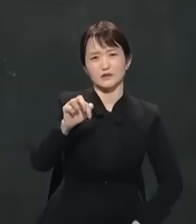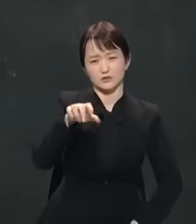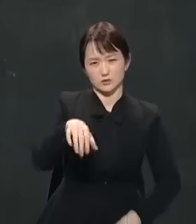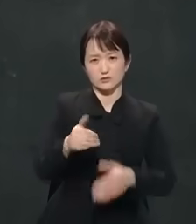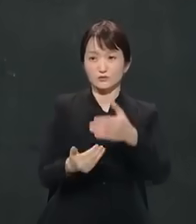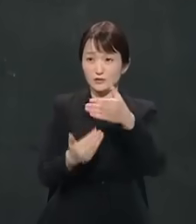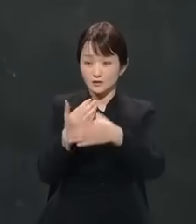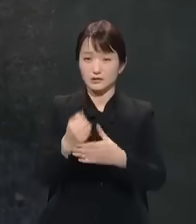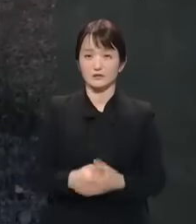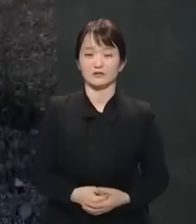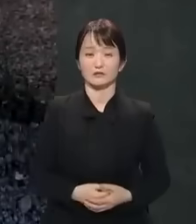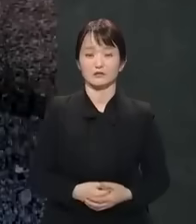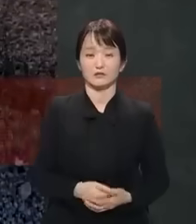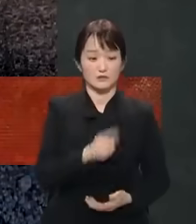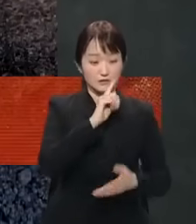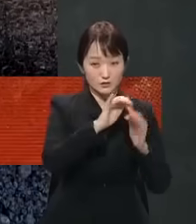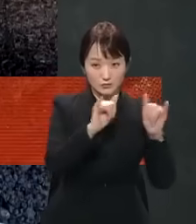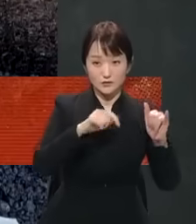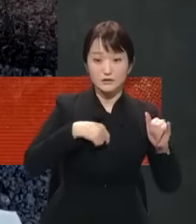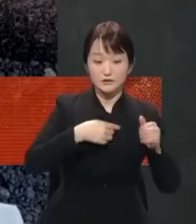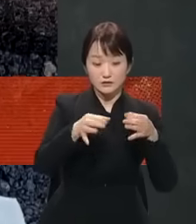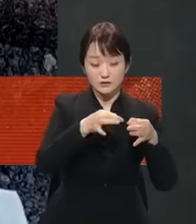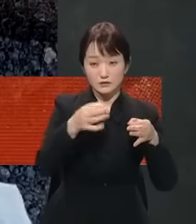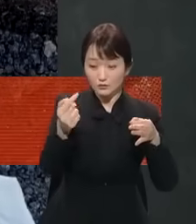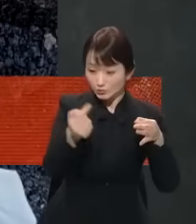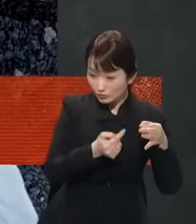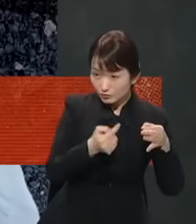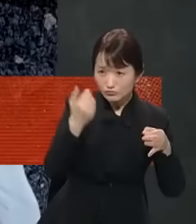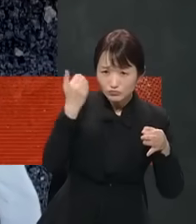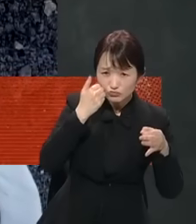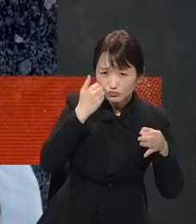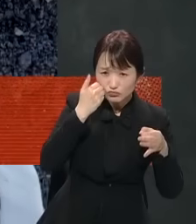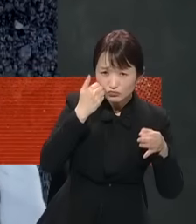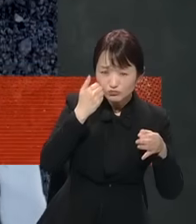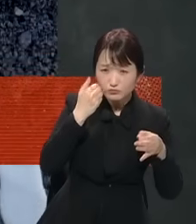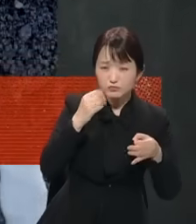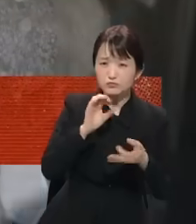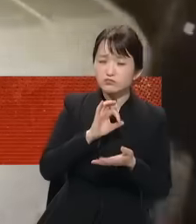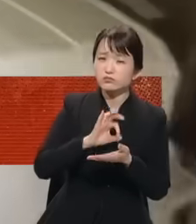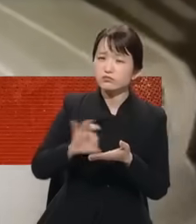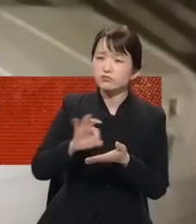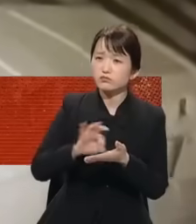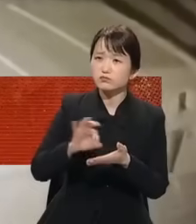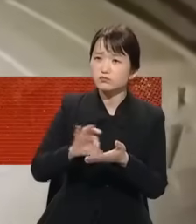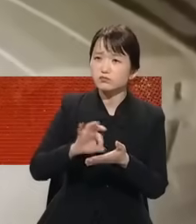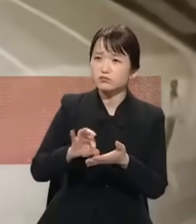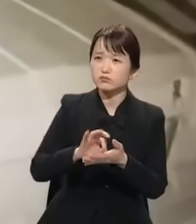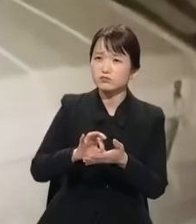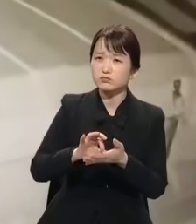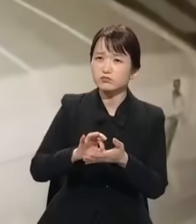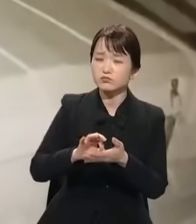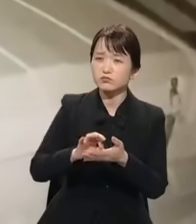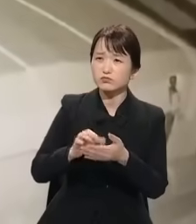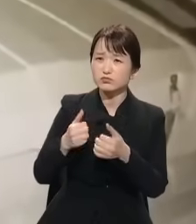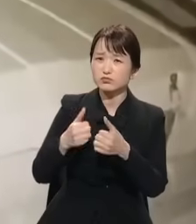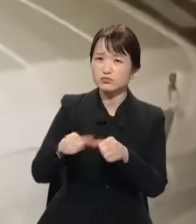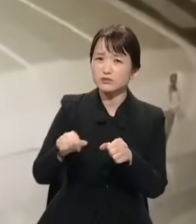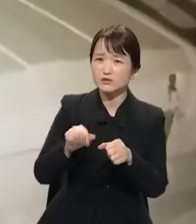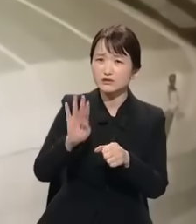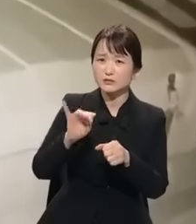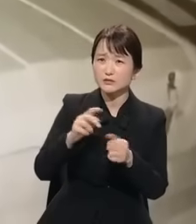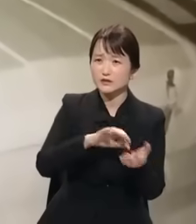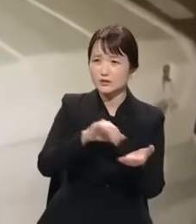가게 출근해보니까 그 건물 귀퉁이에 누가 쓰다 버린 비대를 버리고 간 겁니다. 바로 CCTV를 확인해봤습니다.